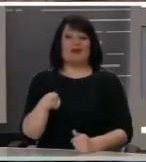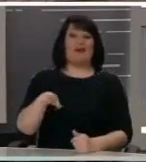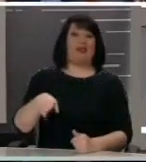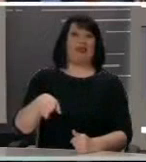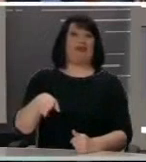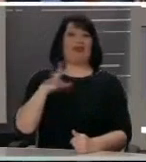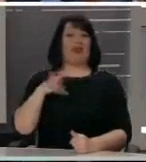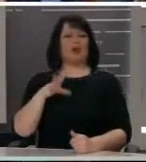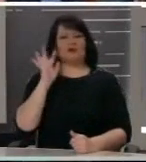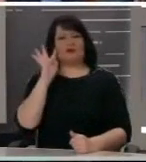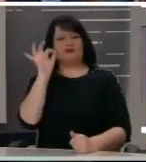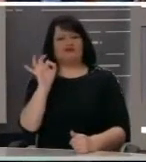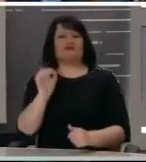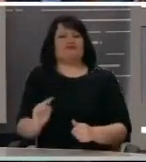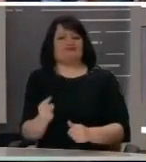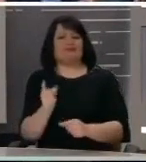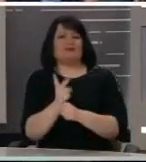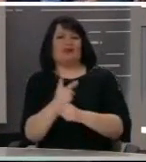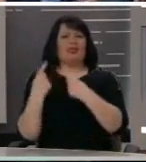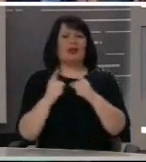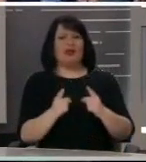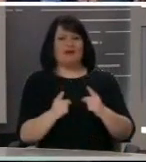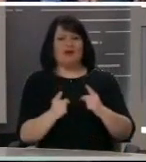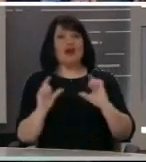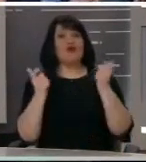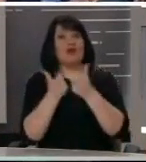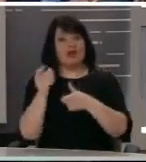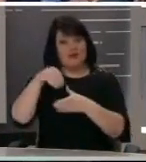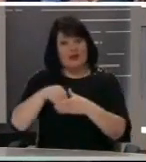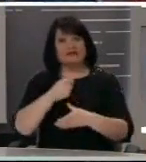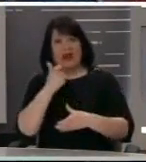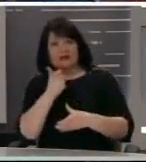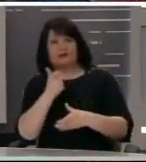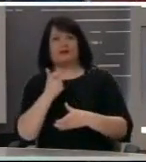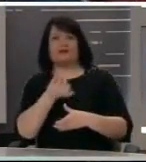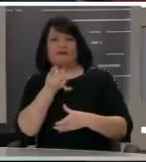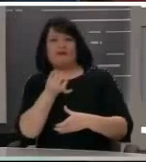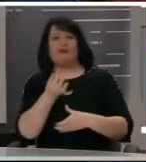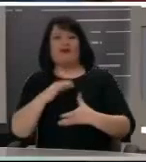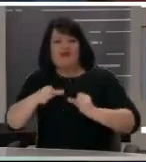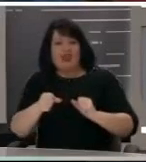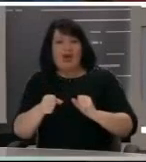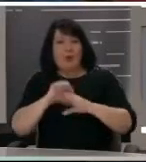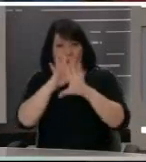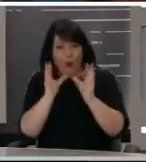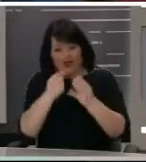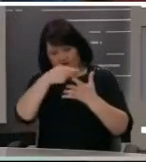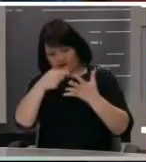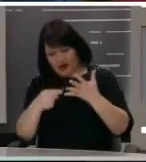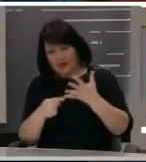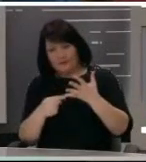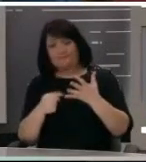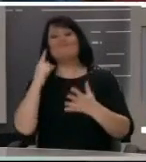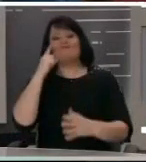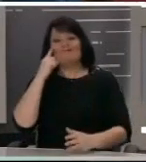βία, ακόμα και στο οικογενειακό περιβάλλον, είναι εδώ για να μας θυμίζουν